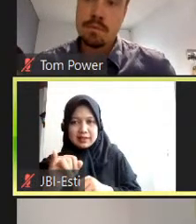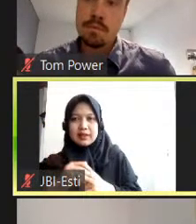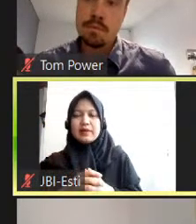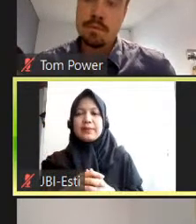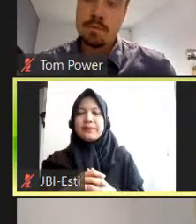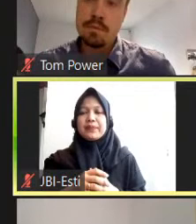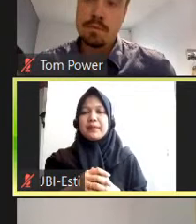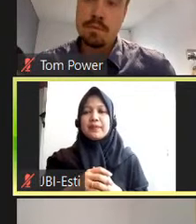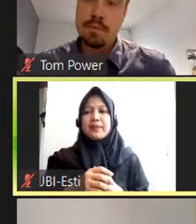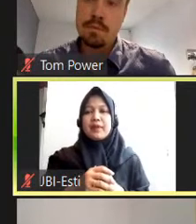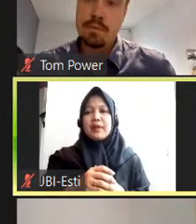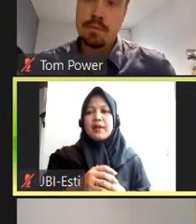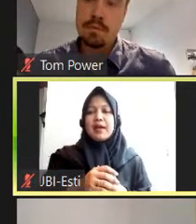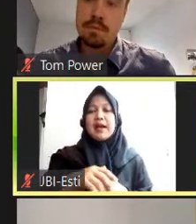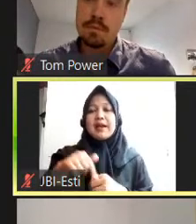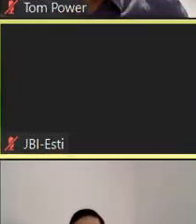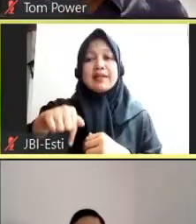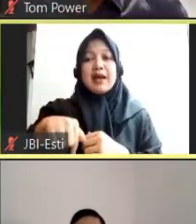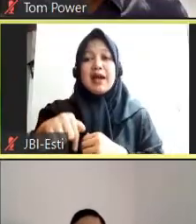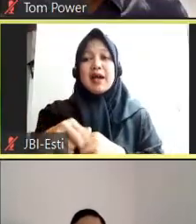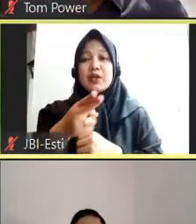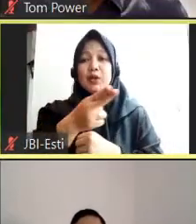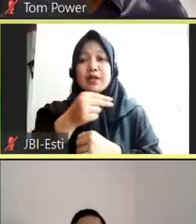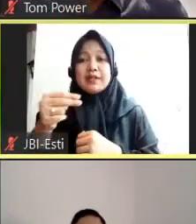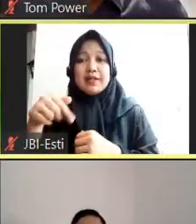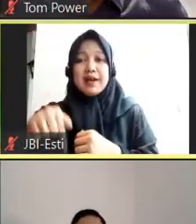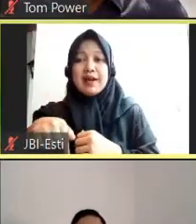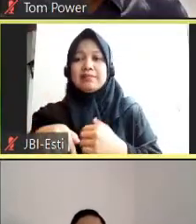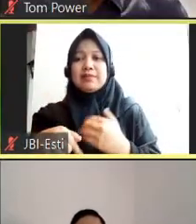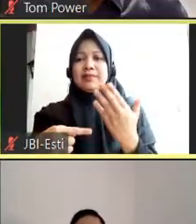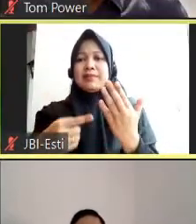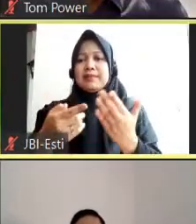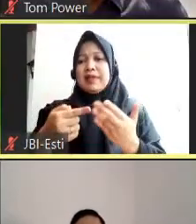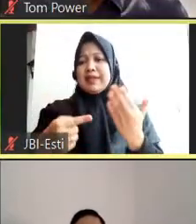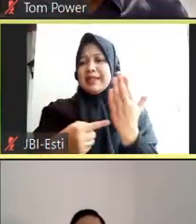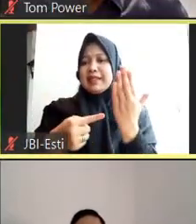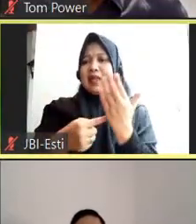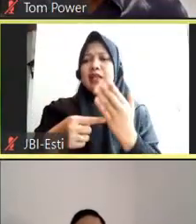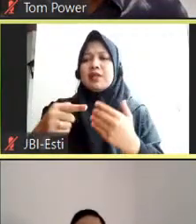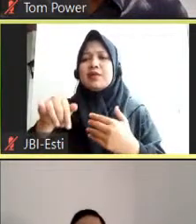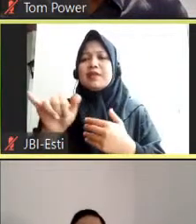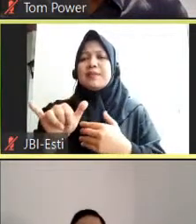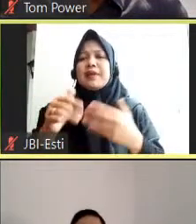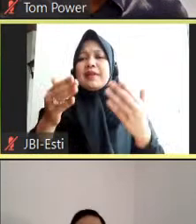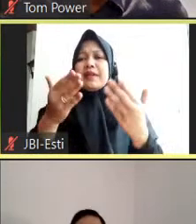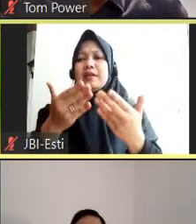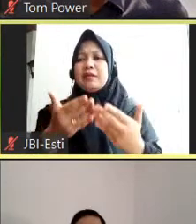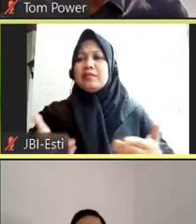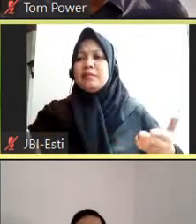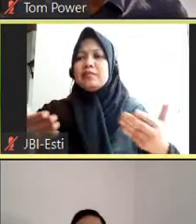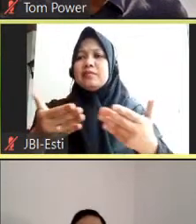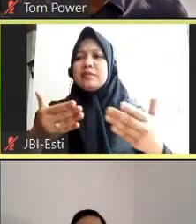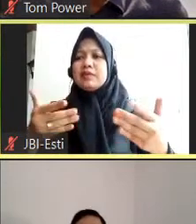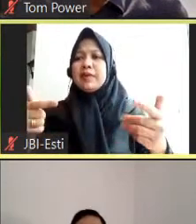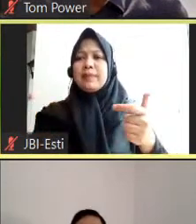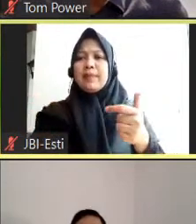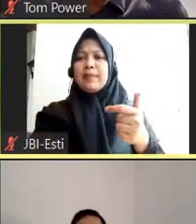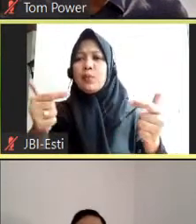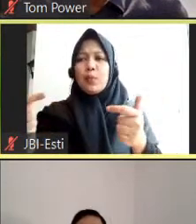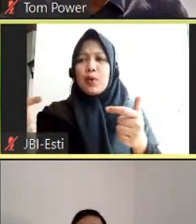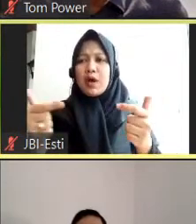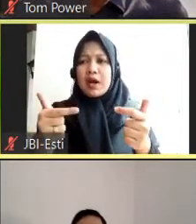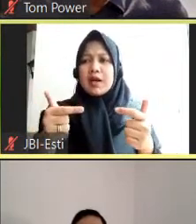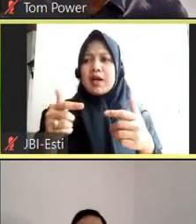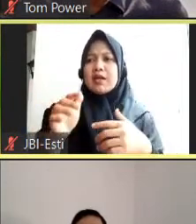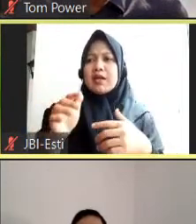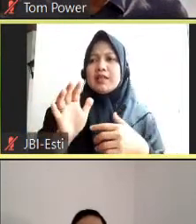saya mengatakan bahwa ranah digital menjadi arena pertempuran. Dia bukan lagi seperti gagasan awal dari Tim